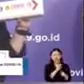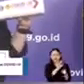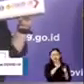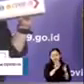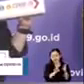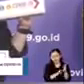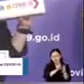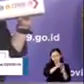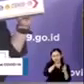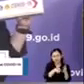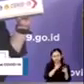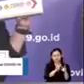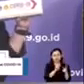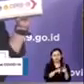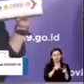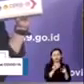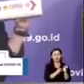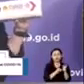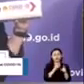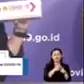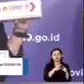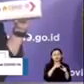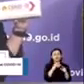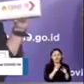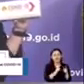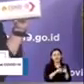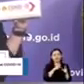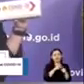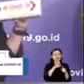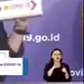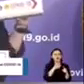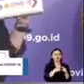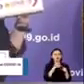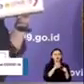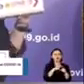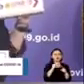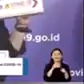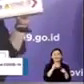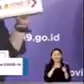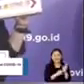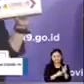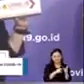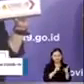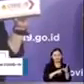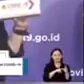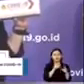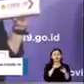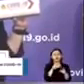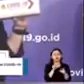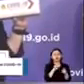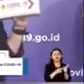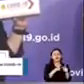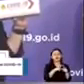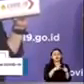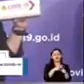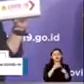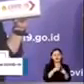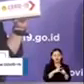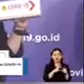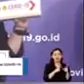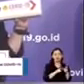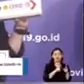Kemudian yang kedua lovinavir dan doksisiklin yang ketiga Lovina fear litonavir